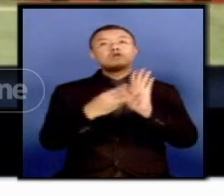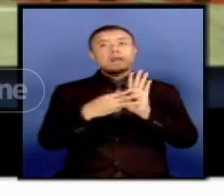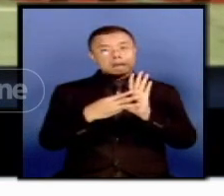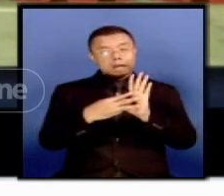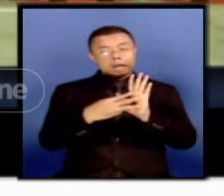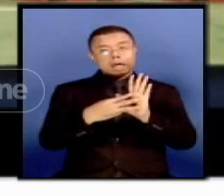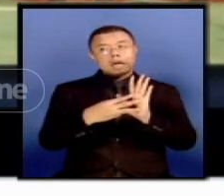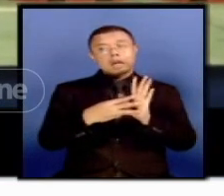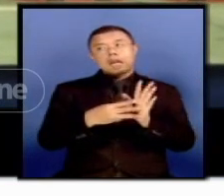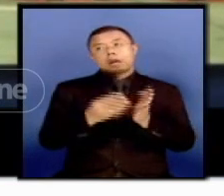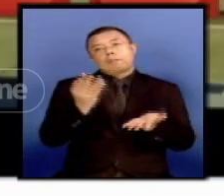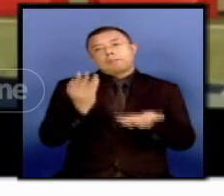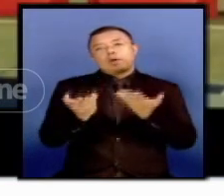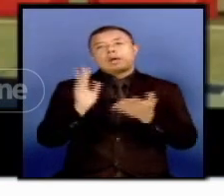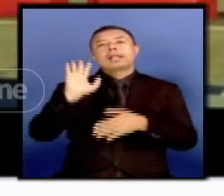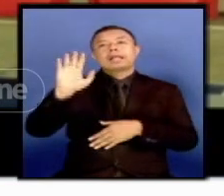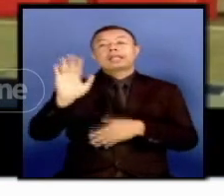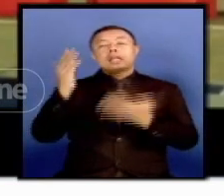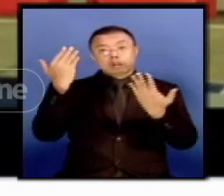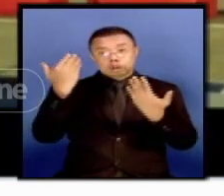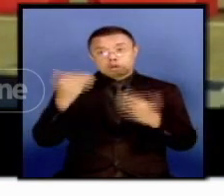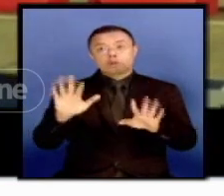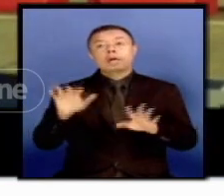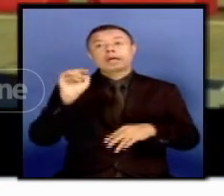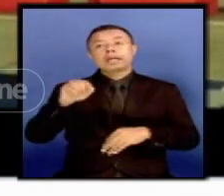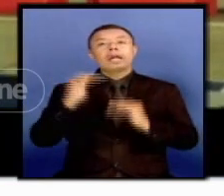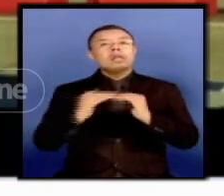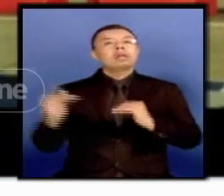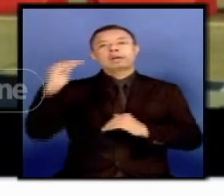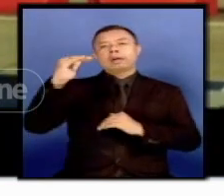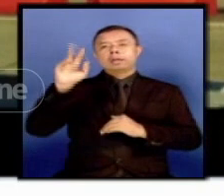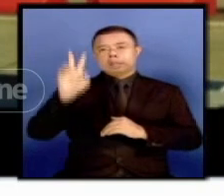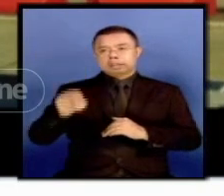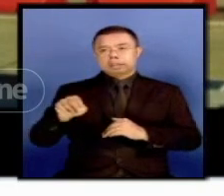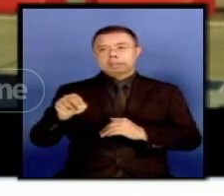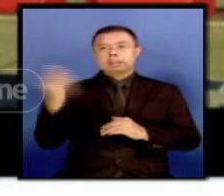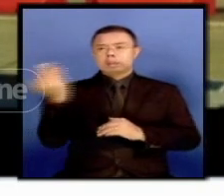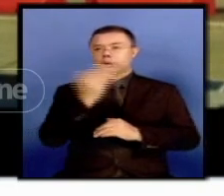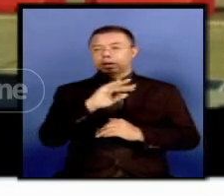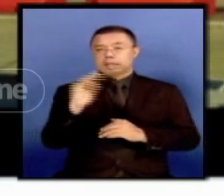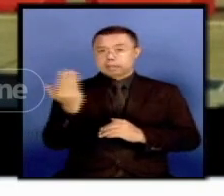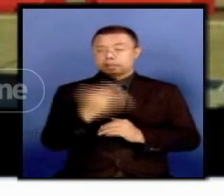yang diperkirakan nanti setelah ini akan ada peningkatan arus lalu lintas.